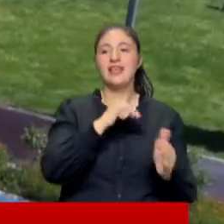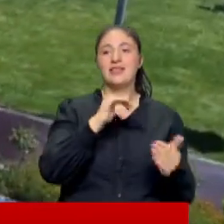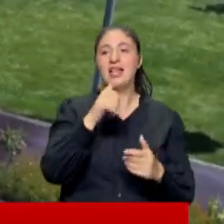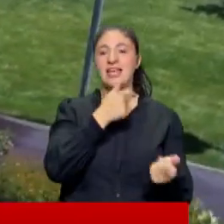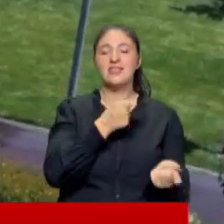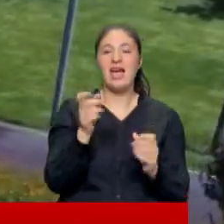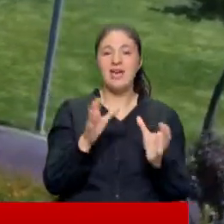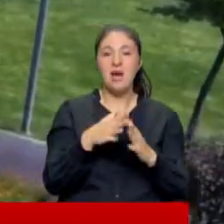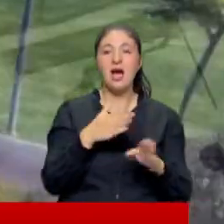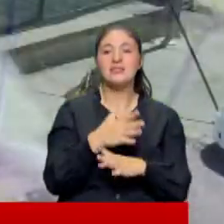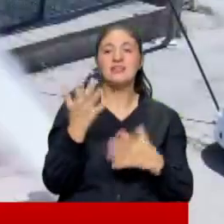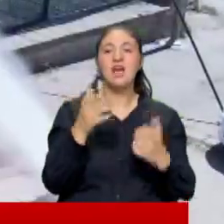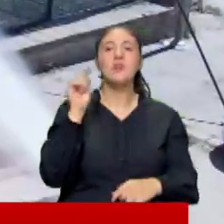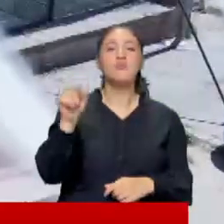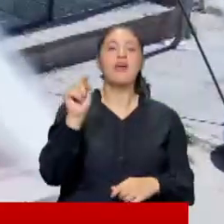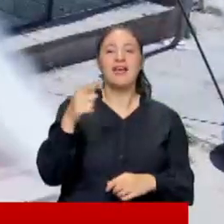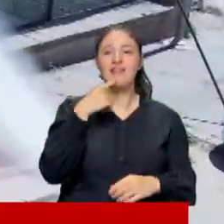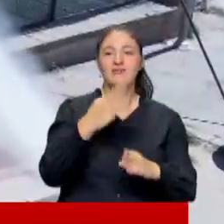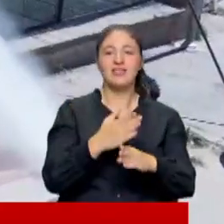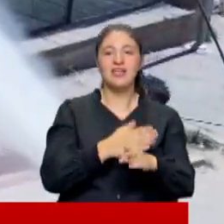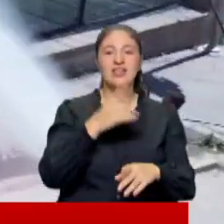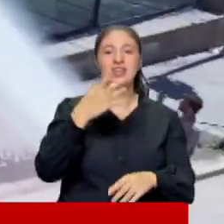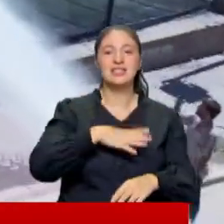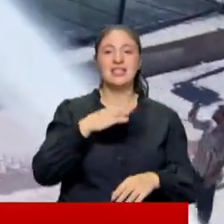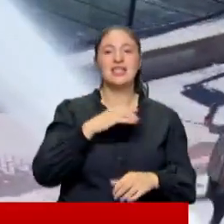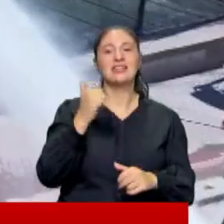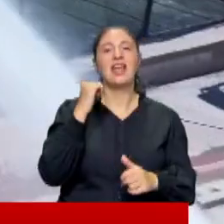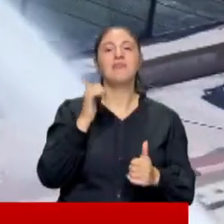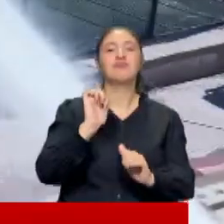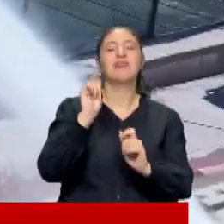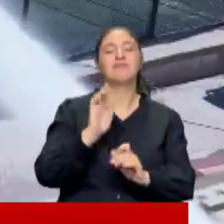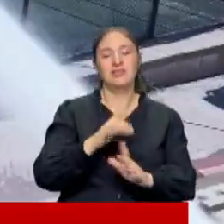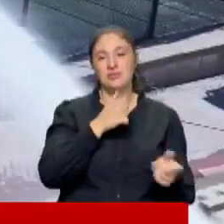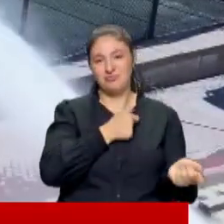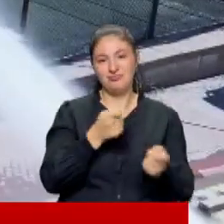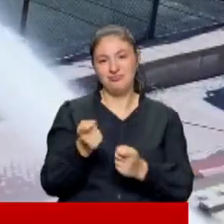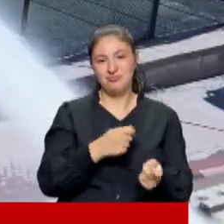itfaiye ekipleri asıl yangın burada diyen vatandaşların talebini geri çevirmedi.